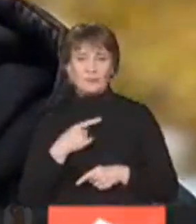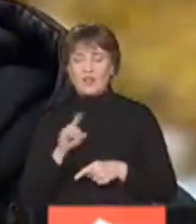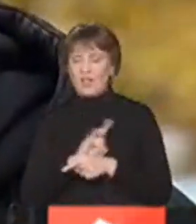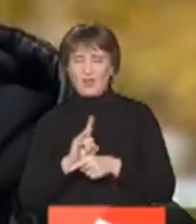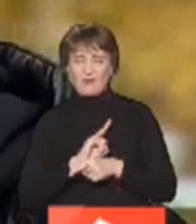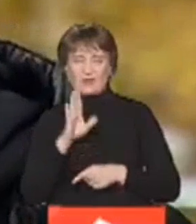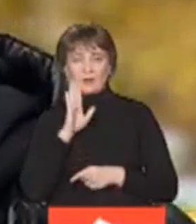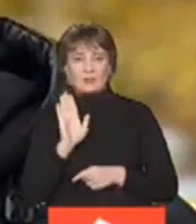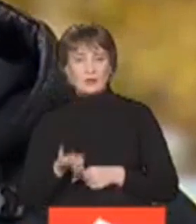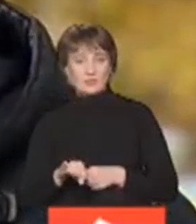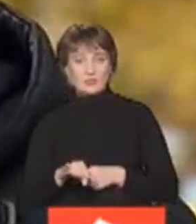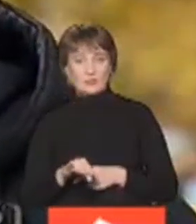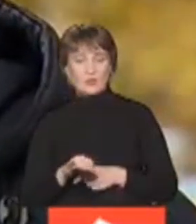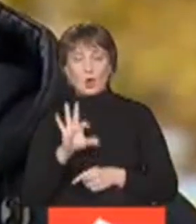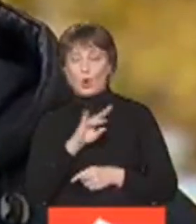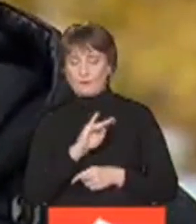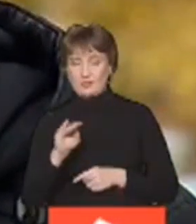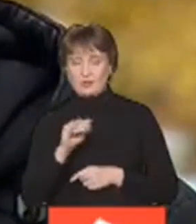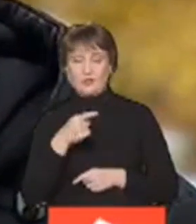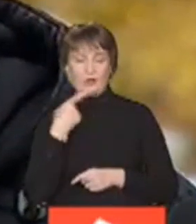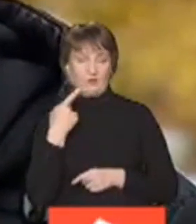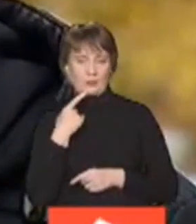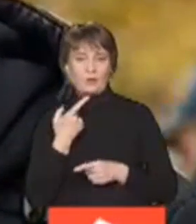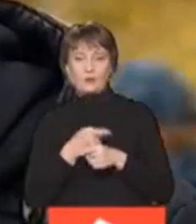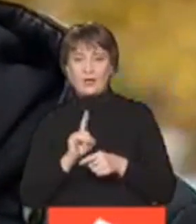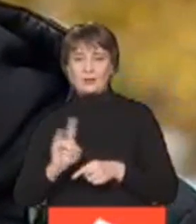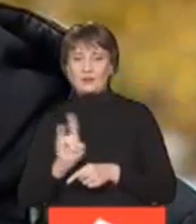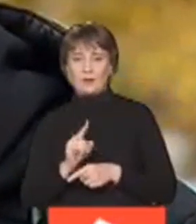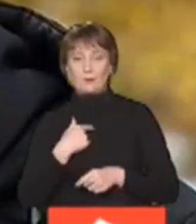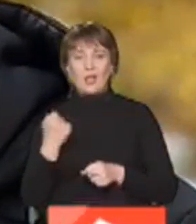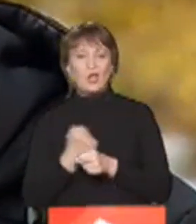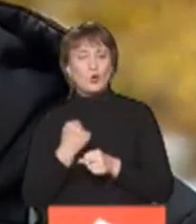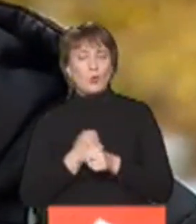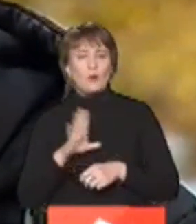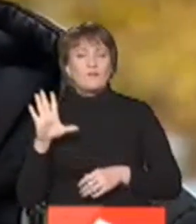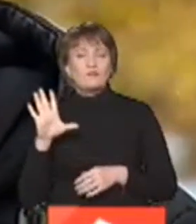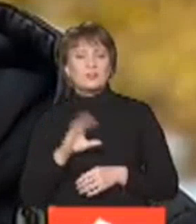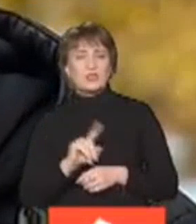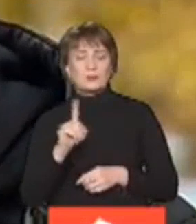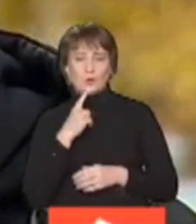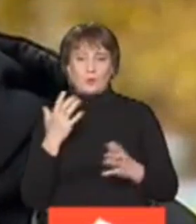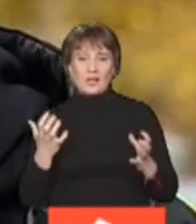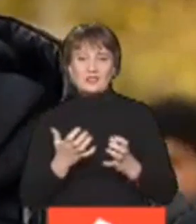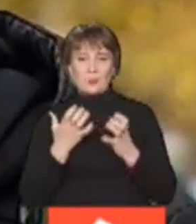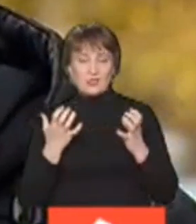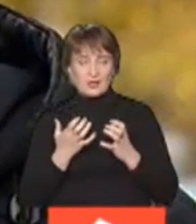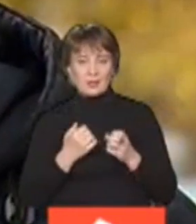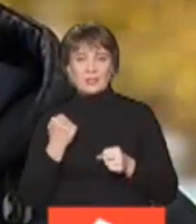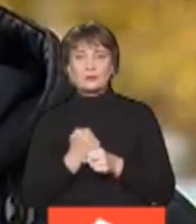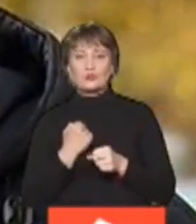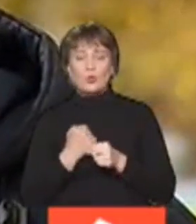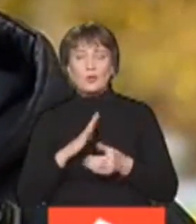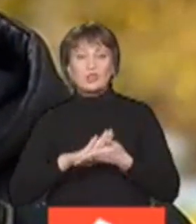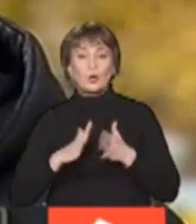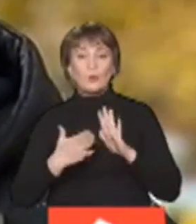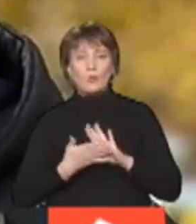не люблю і офіційно заявляю, що це фейк. І ми робимо все, щоб зберегти це все, так, зробити